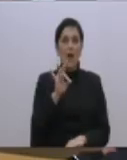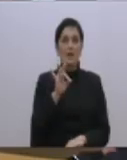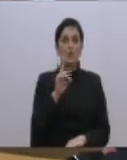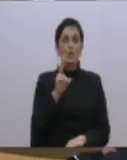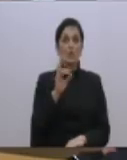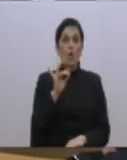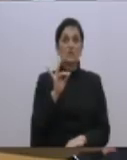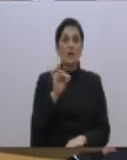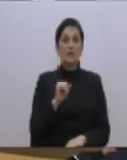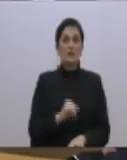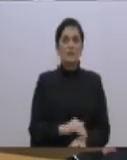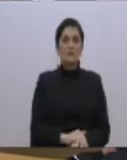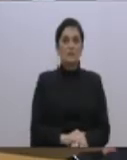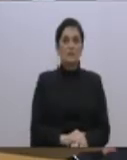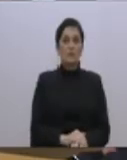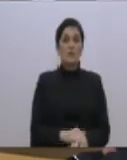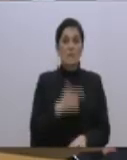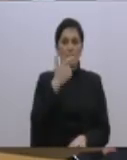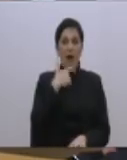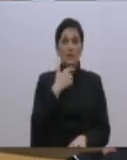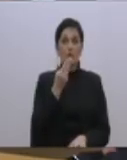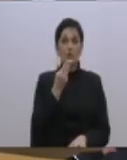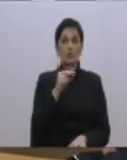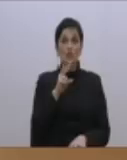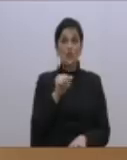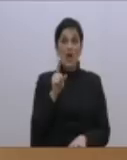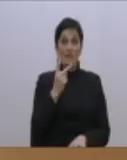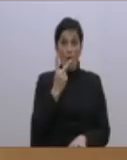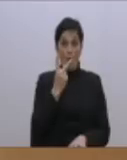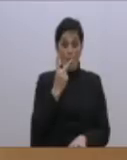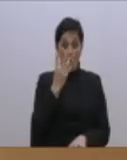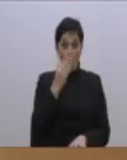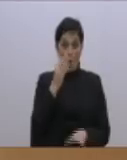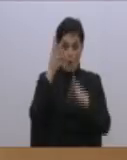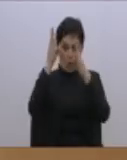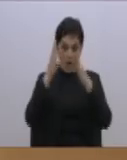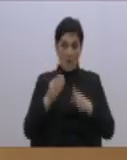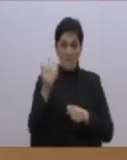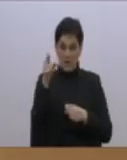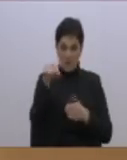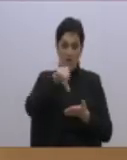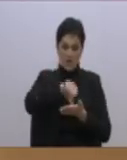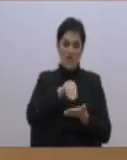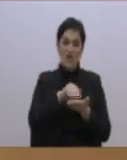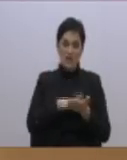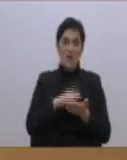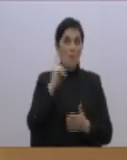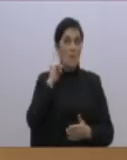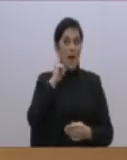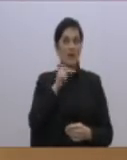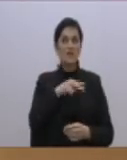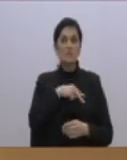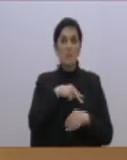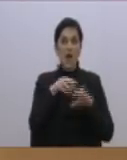Համար կորձայի է ջեր շենդեք։ Սեգի, բատոնաշալով, թկեն օրի դղիա պիրադատ գադիխարդ ռեգիստրացիաստա, մեզ միս պարլամենտիս